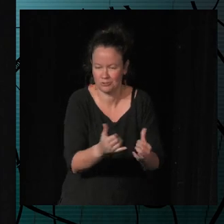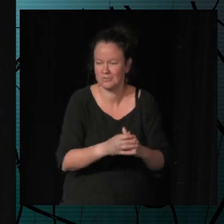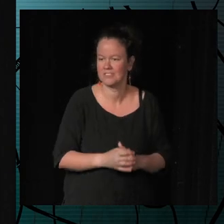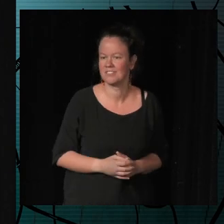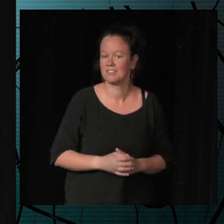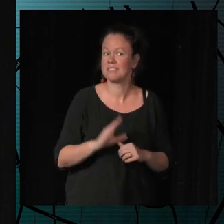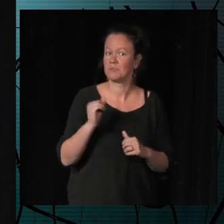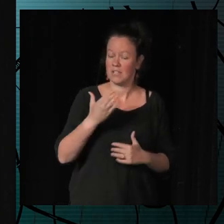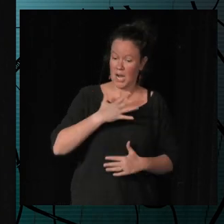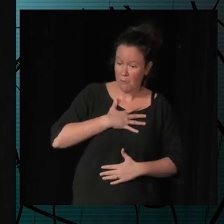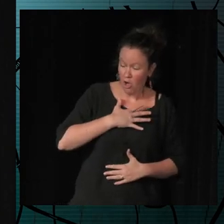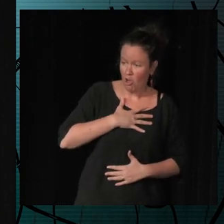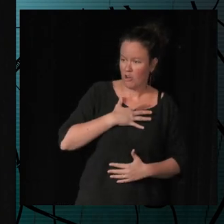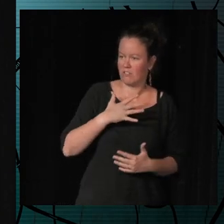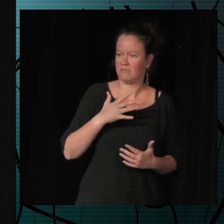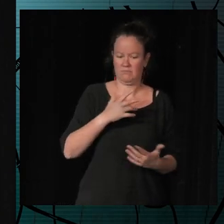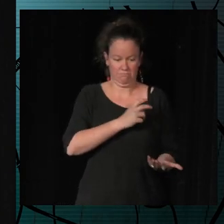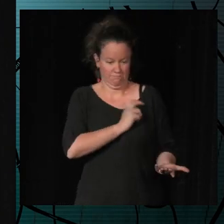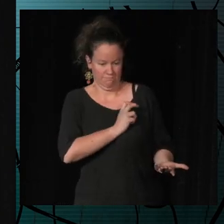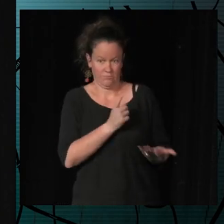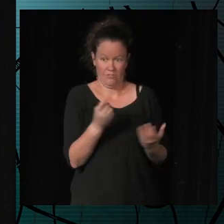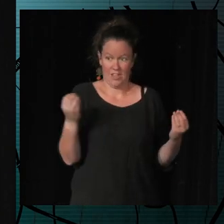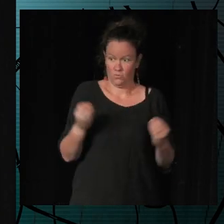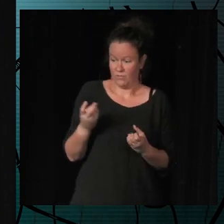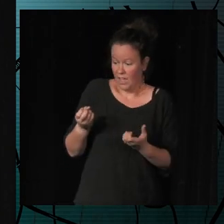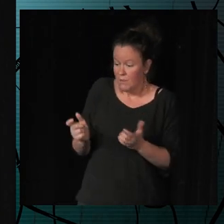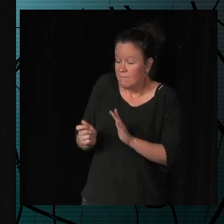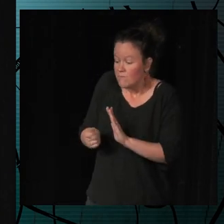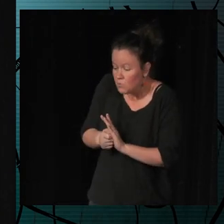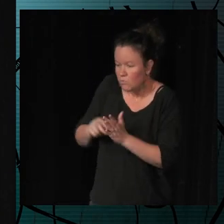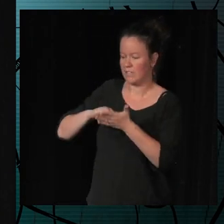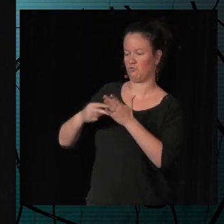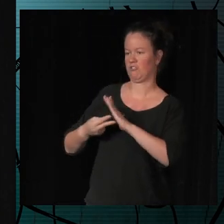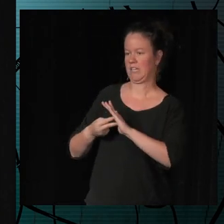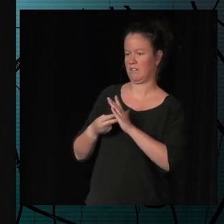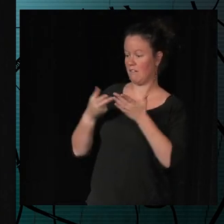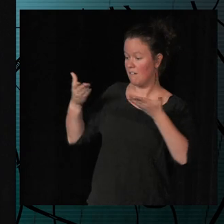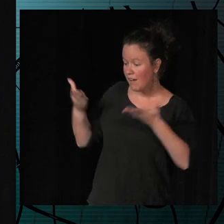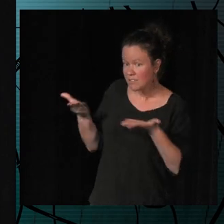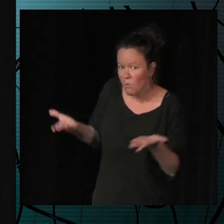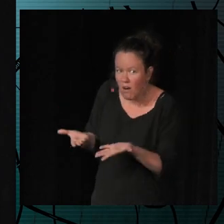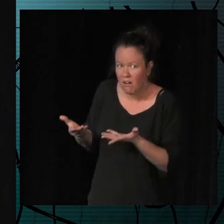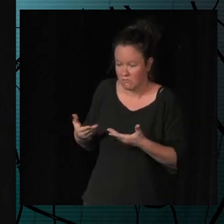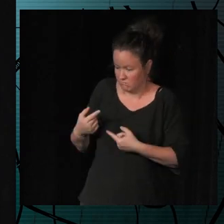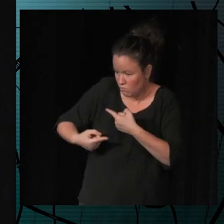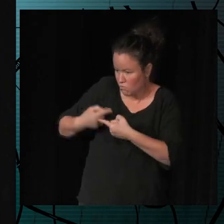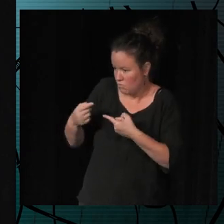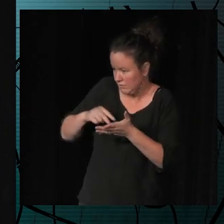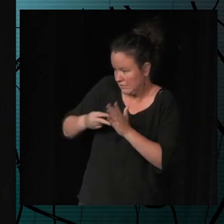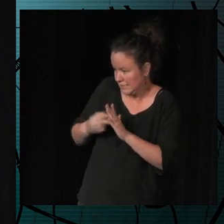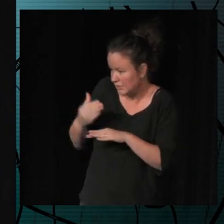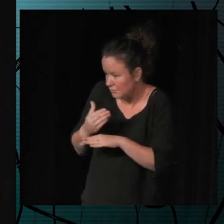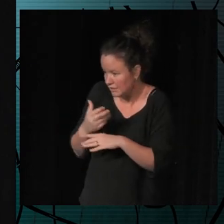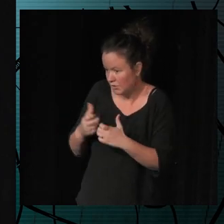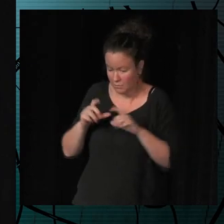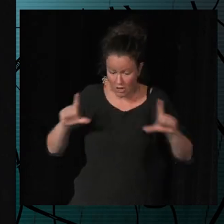relative à un moment donné à un postulat technologique et le jeu vidéo doit savoir s'emparer de certains de certaines configurations d'écran